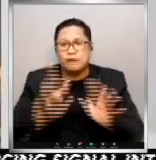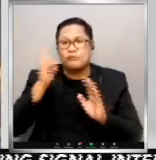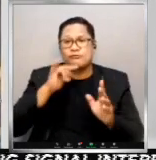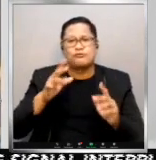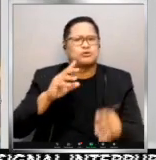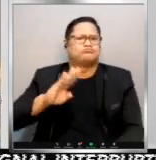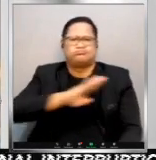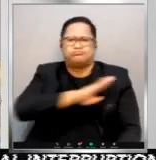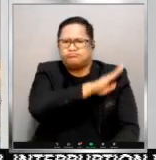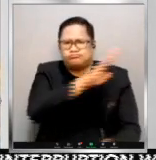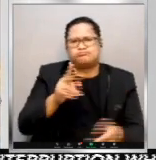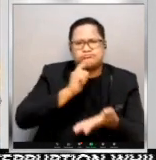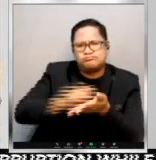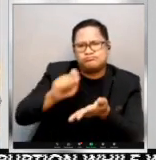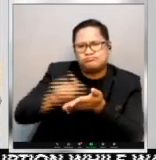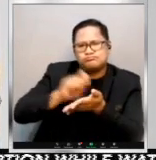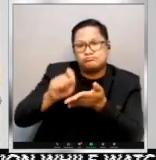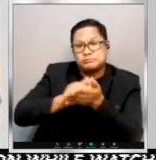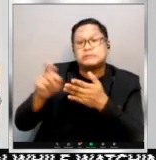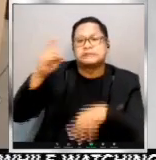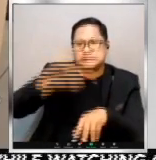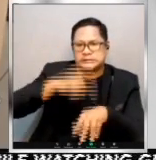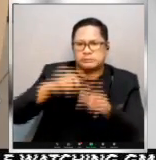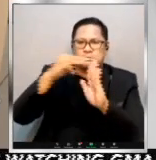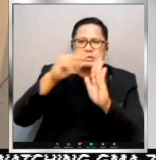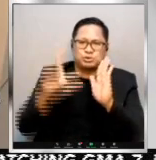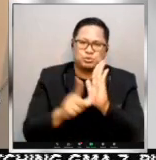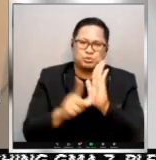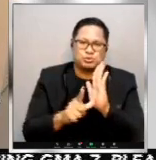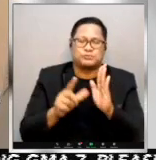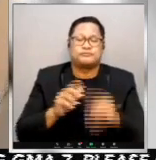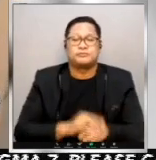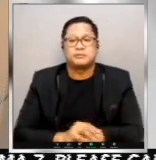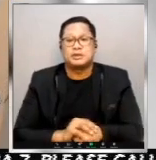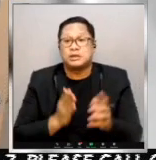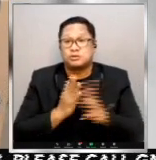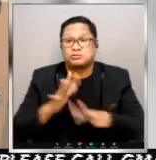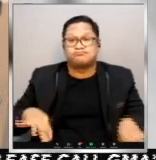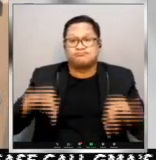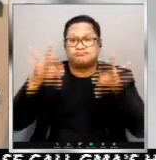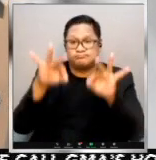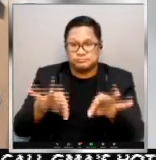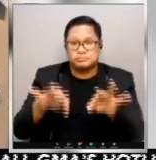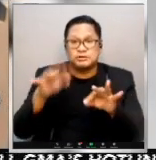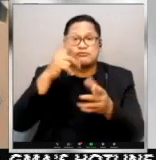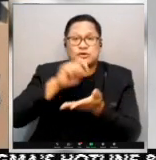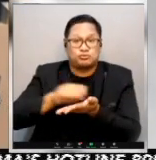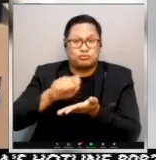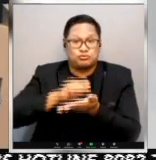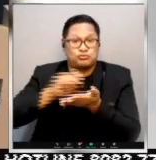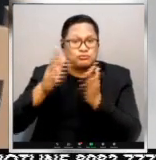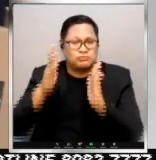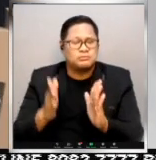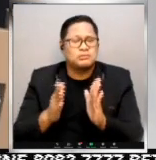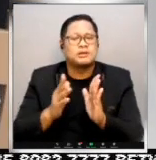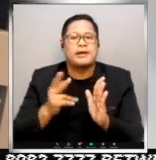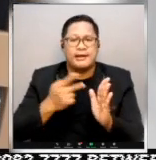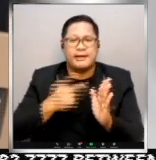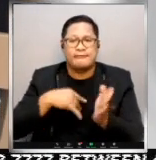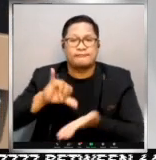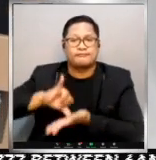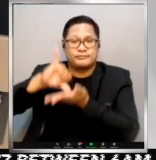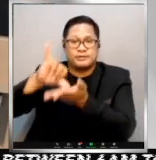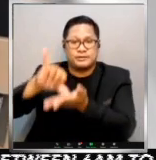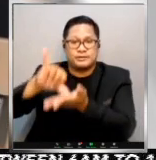noong panahon ng martial law. Dahil sa kanyang kontribusyon sa larangan ng journalism, ginawaran siya ng Outstanding